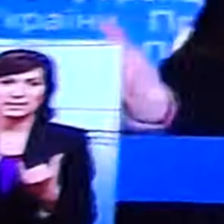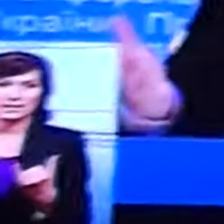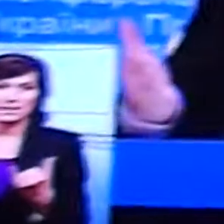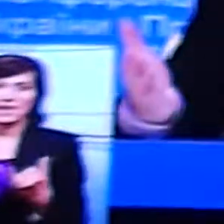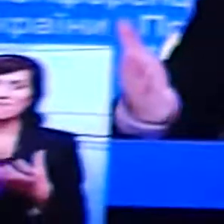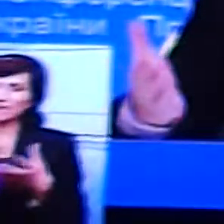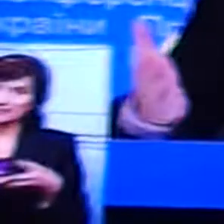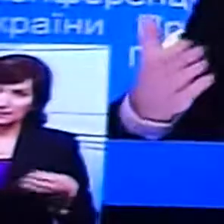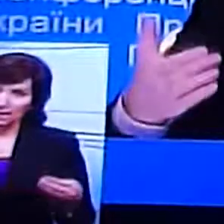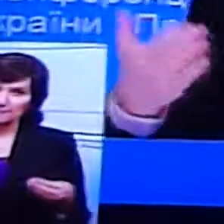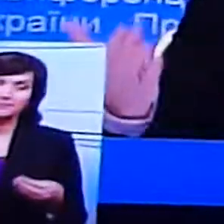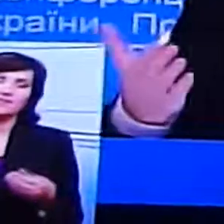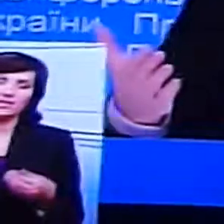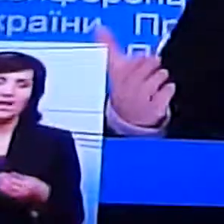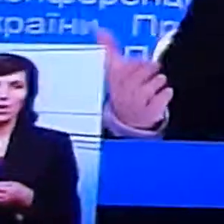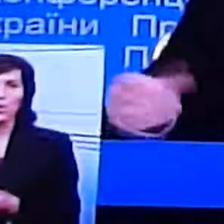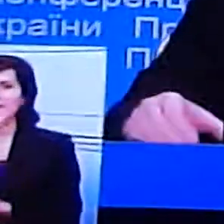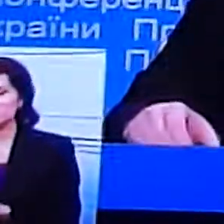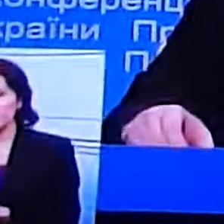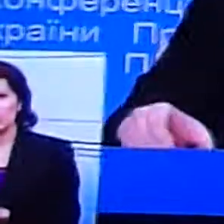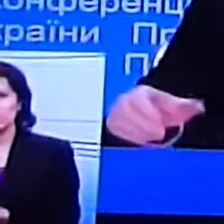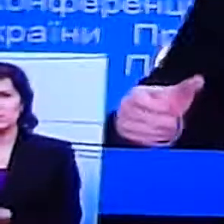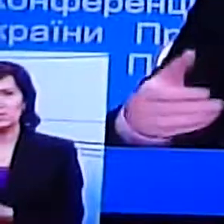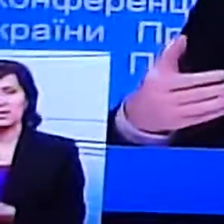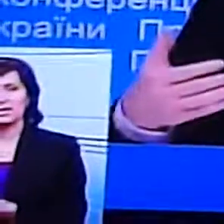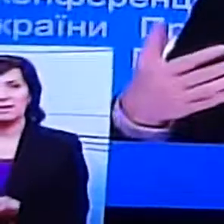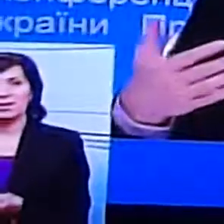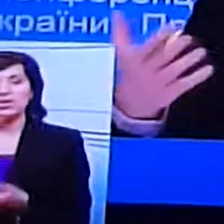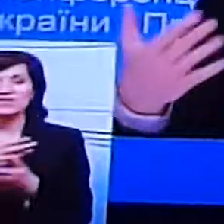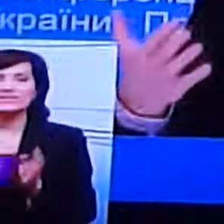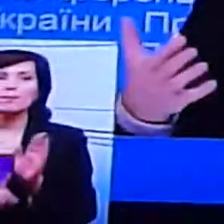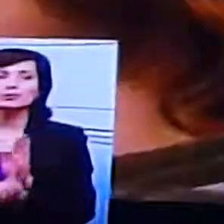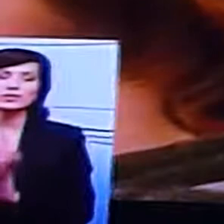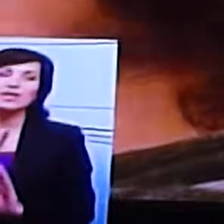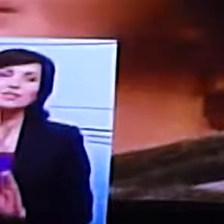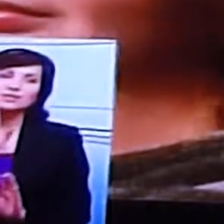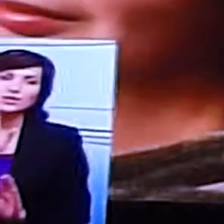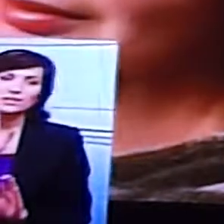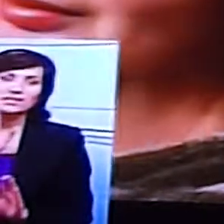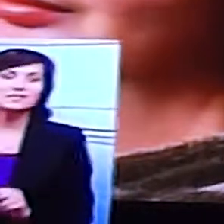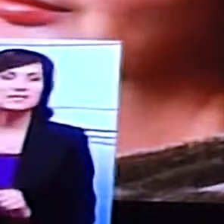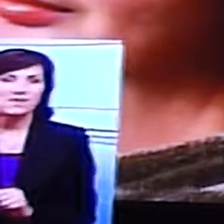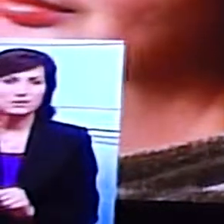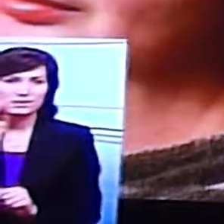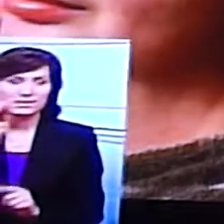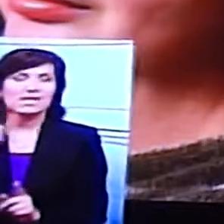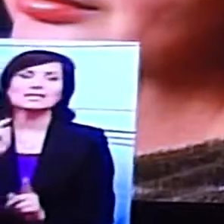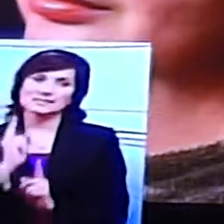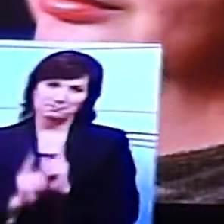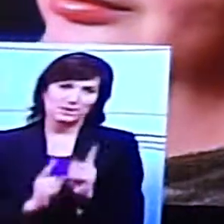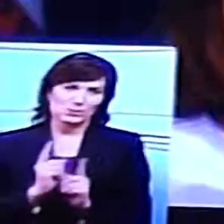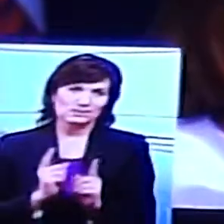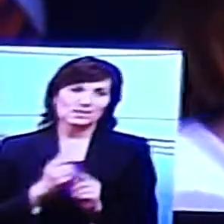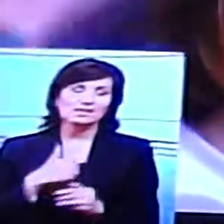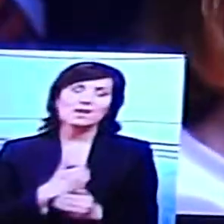сьогодні весна. Я коли дивлюсь, коли весна починається, жінки завжди змінюються.